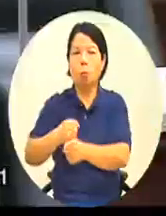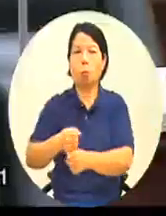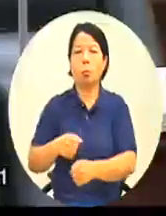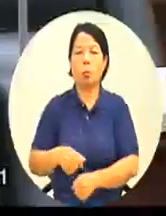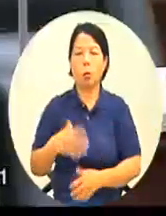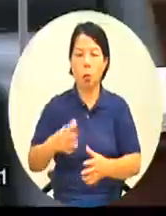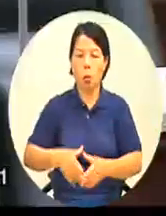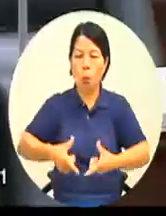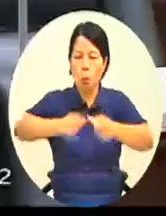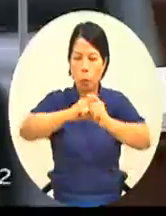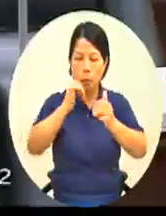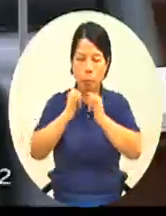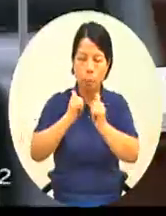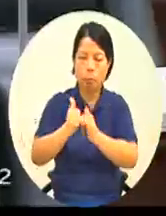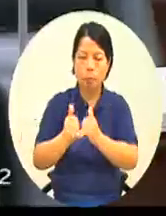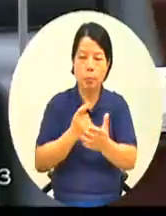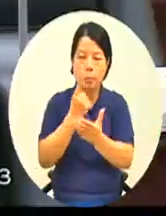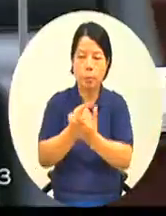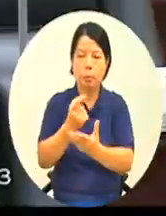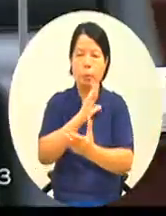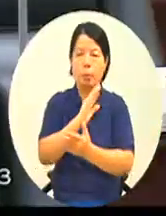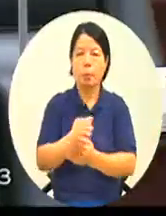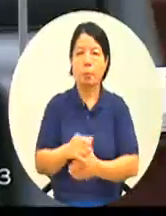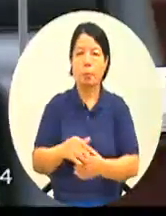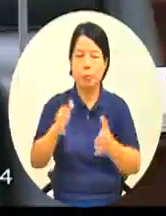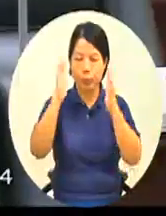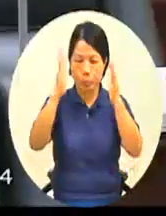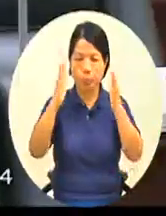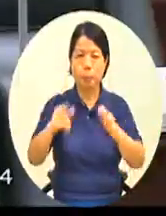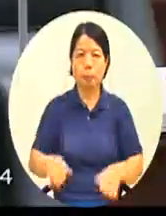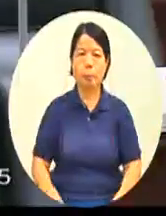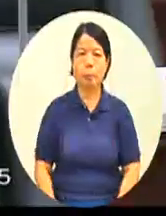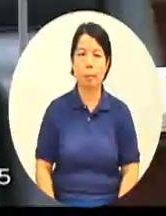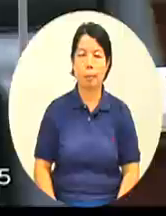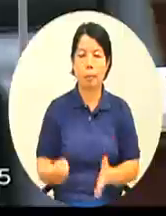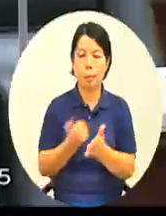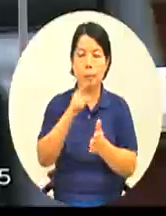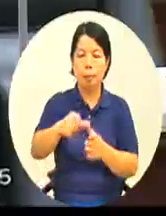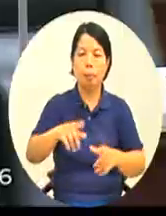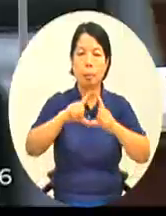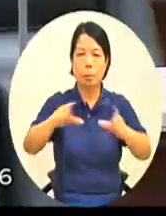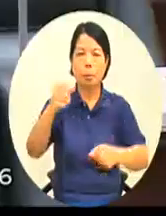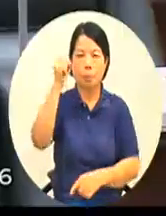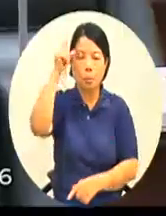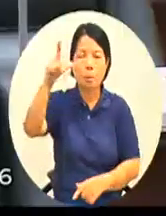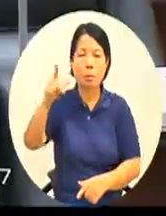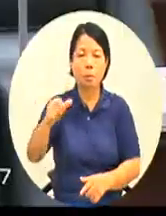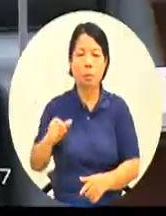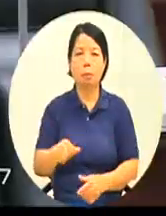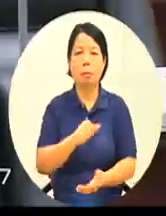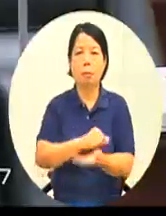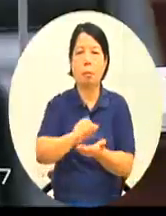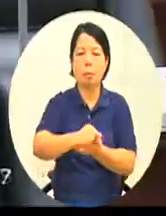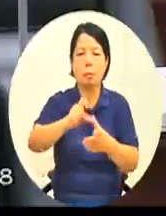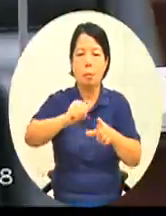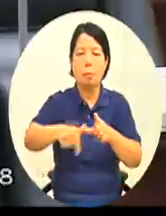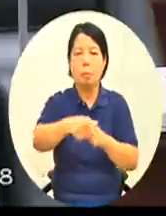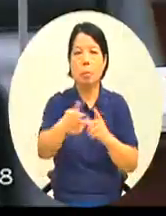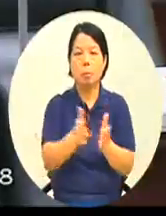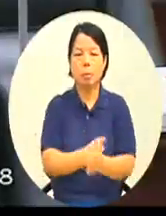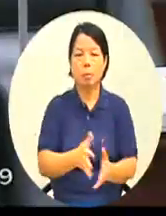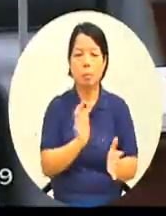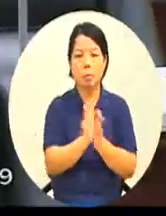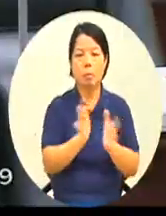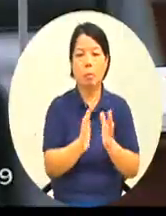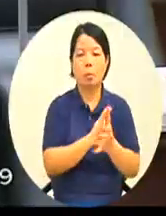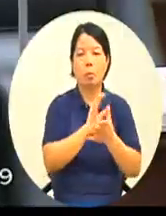个社会的正轨。所以在这一块，我希望除了像刚刚讲的大致 big issue，就是让街友他们透过去